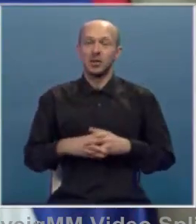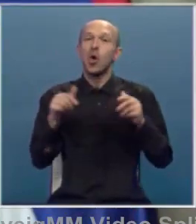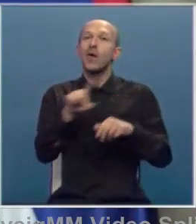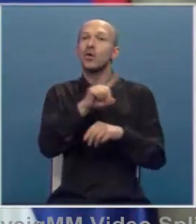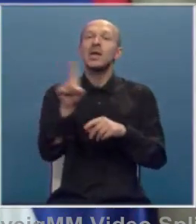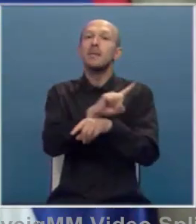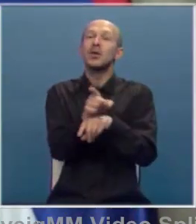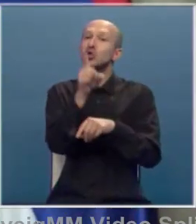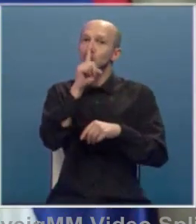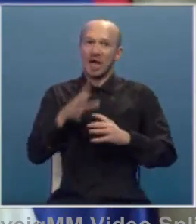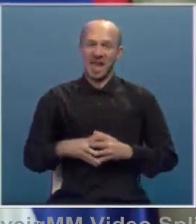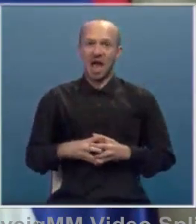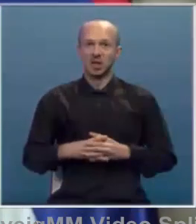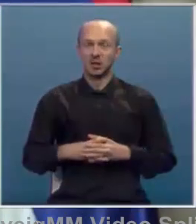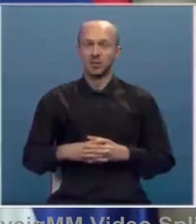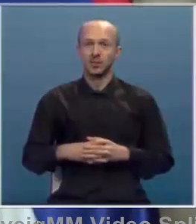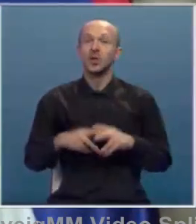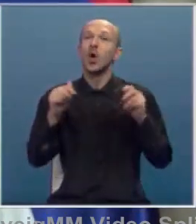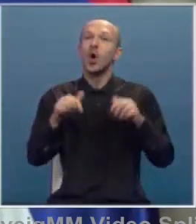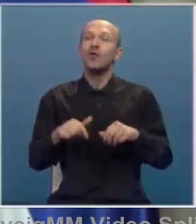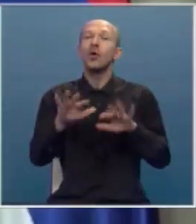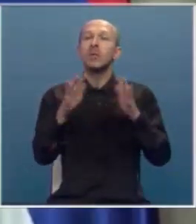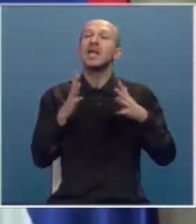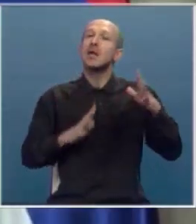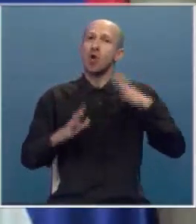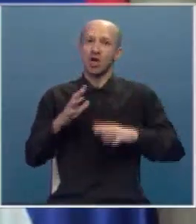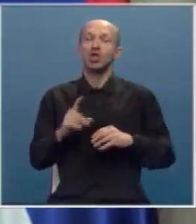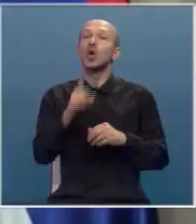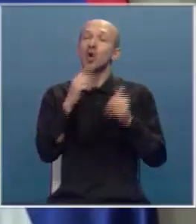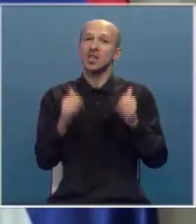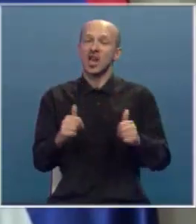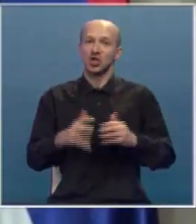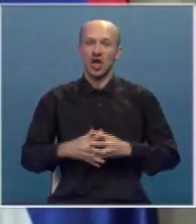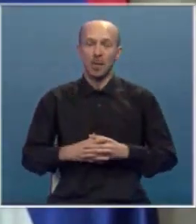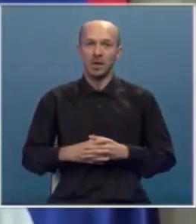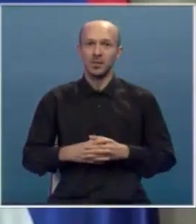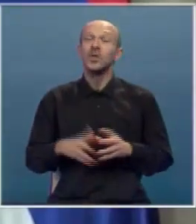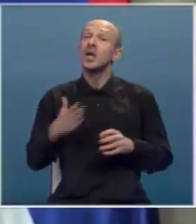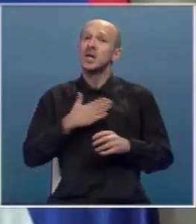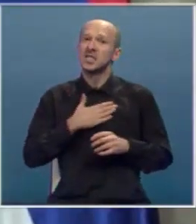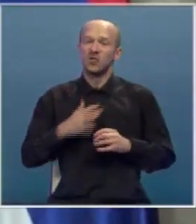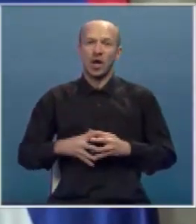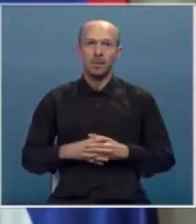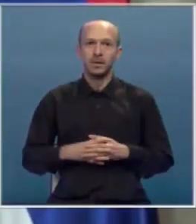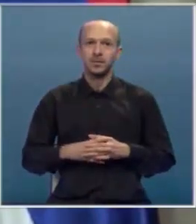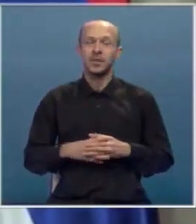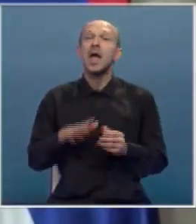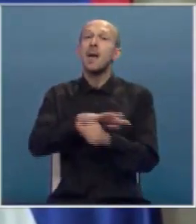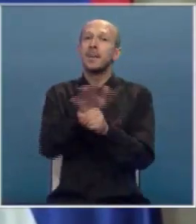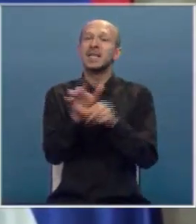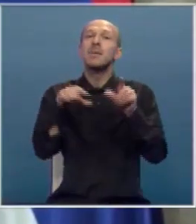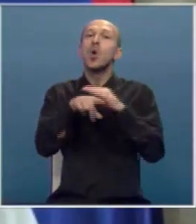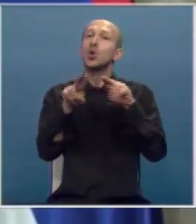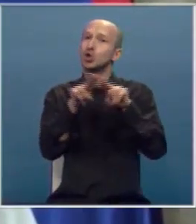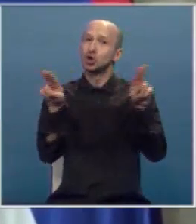Ovo nije minut ćutanja. Ovo je otprilike ponašanje koje današnjim svojim pretnjama u